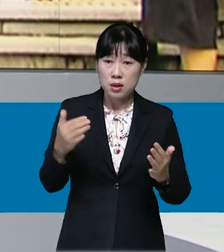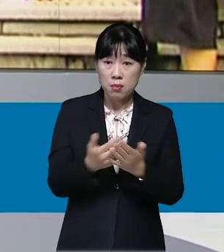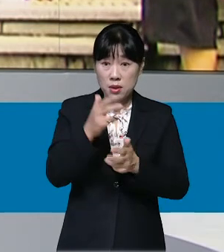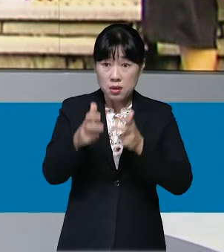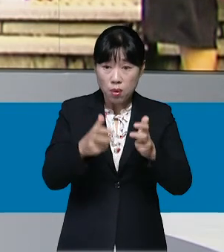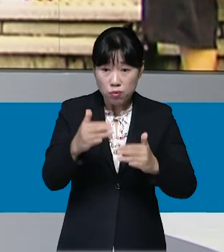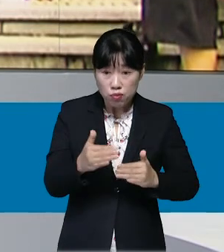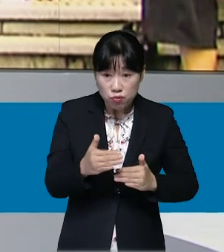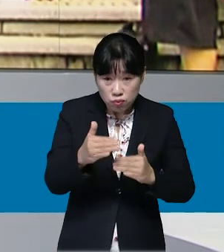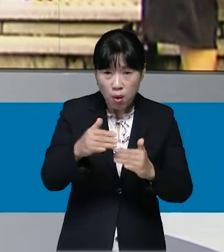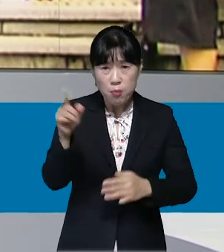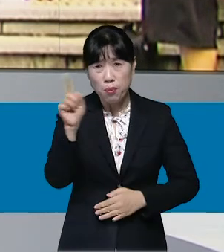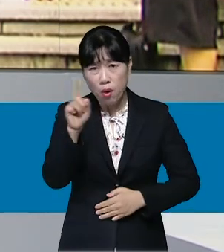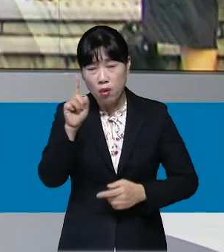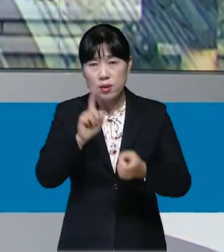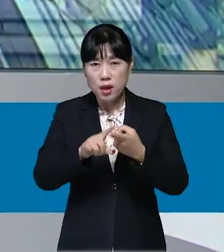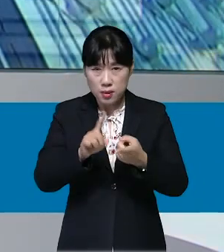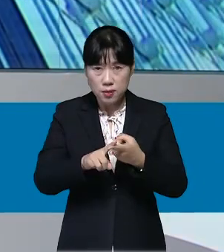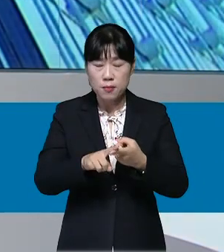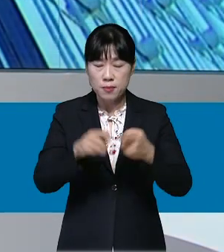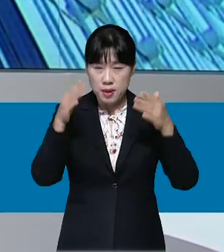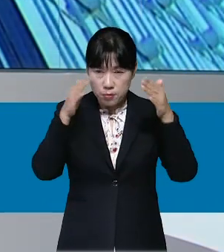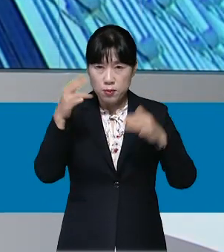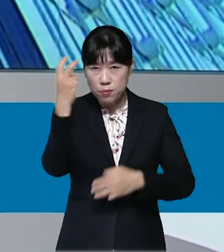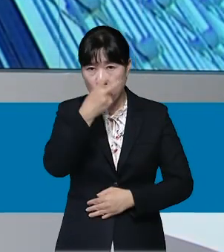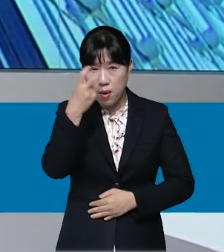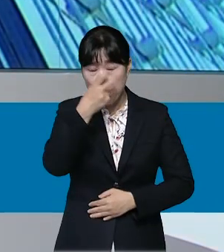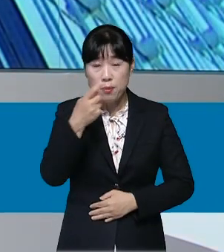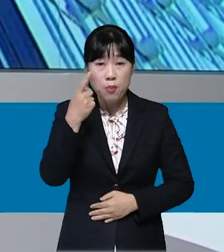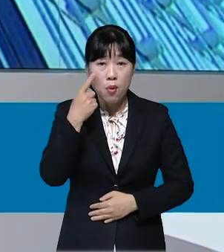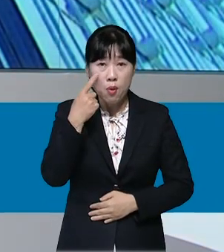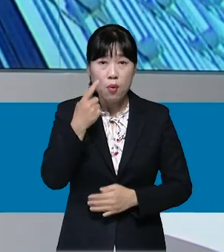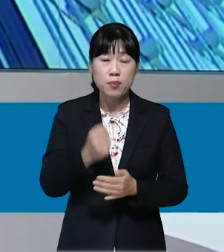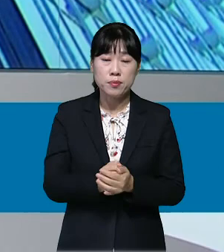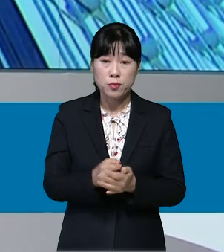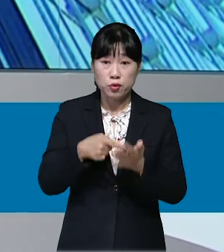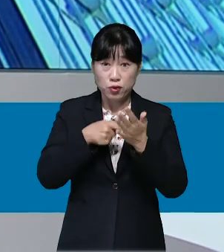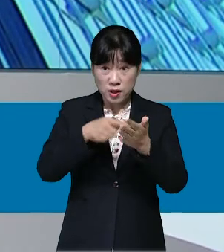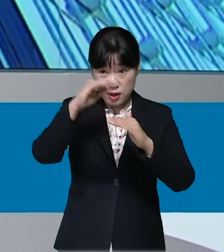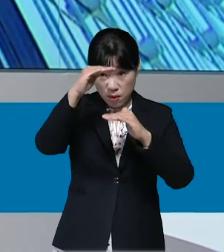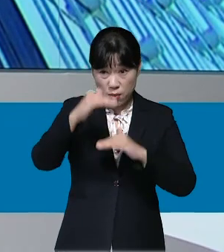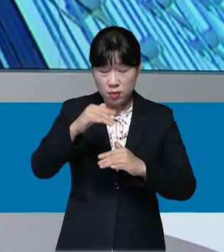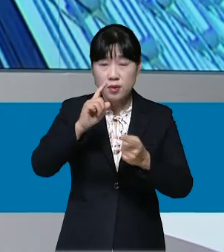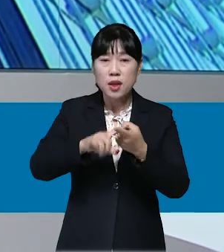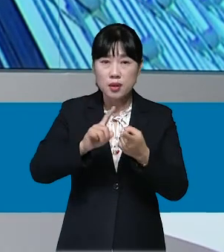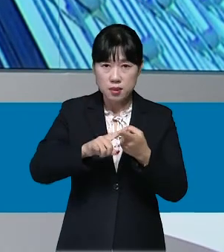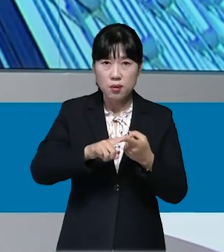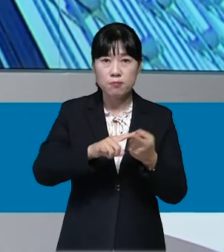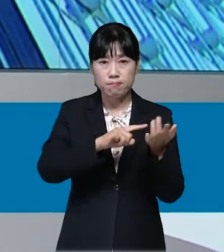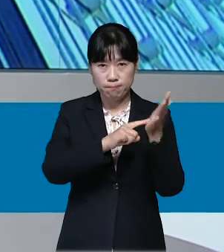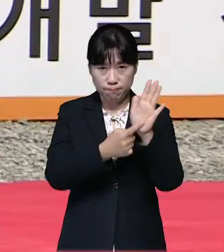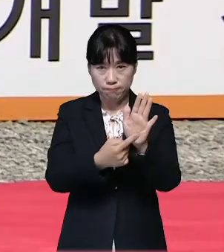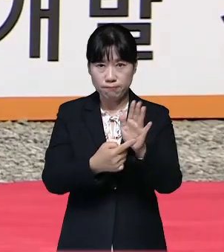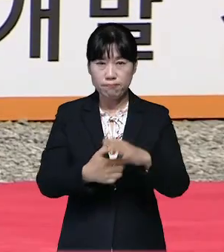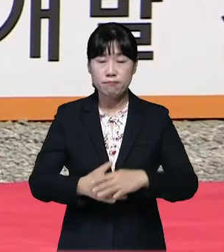뭔지 집중적으로 짚어보겠습니다. 먼저 여수경도 개발 사업 추진 상황을 박승현 기자가